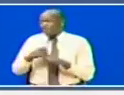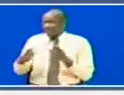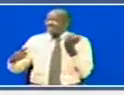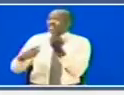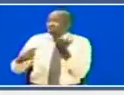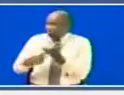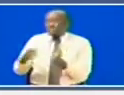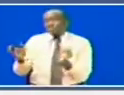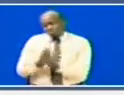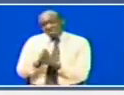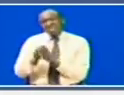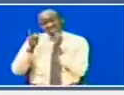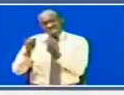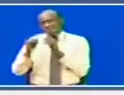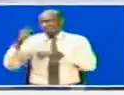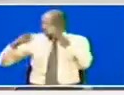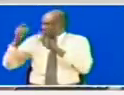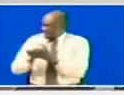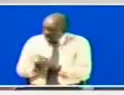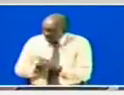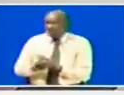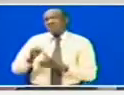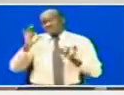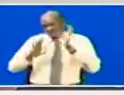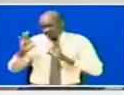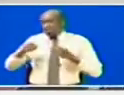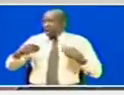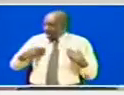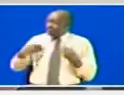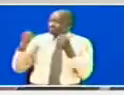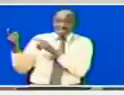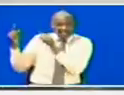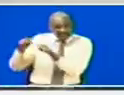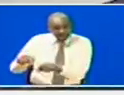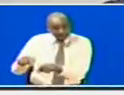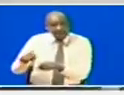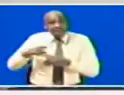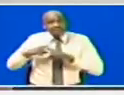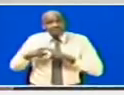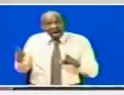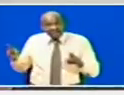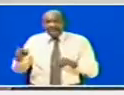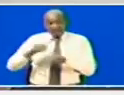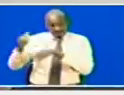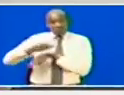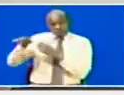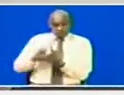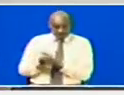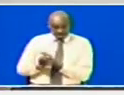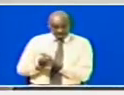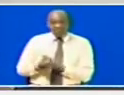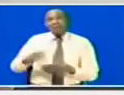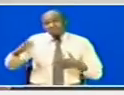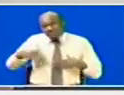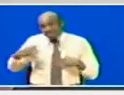teknolojia na kile kitu ambacho tunakiita maendeleo vimekuja, haya yote yamekuja na yamekuja na kitu kidogo kutuathiri sisi. Kwa hivyo unapata watu wanasema